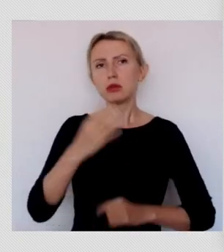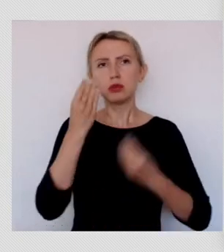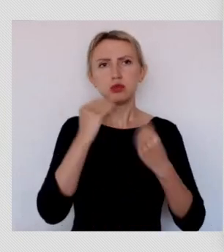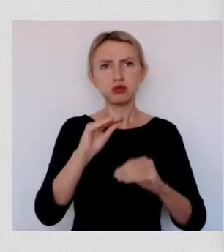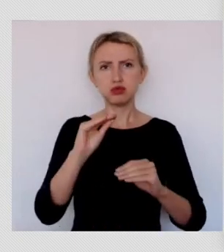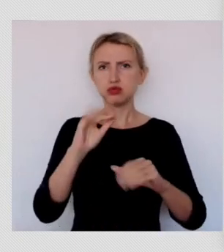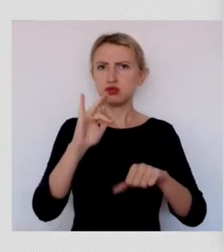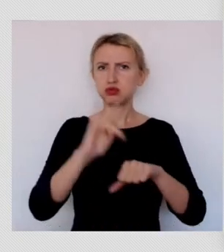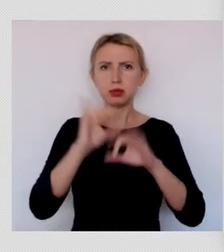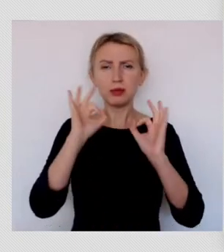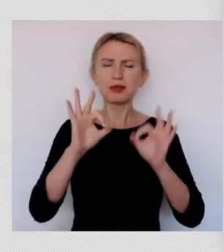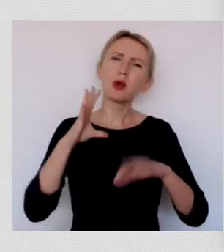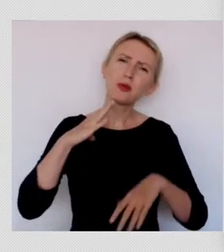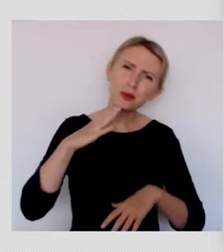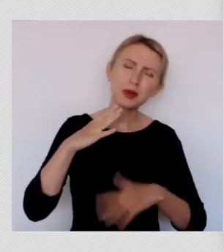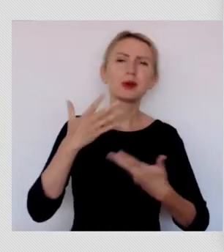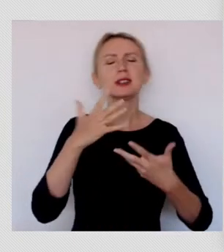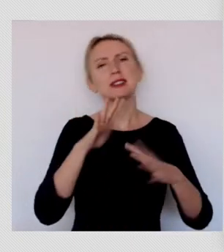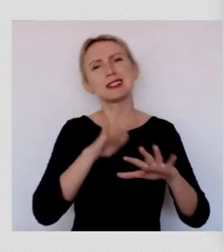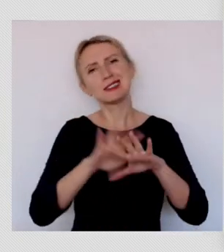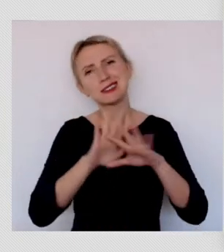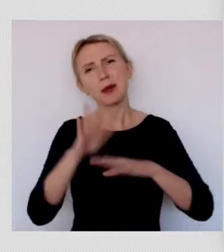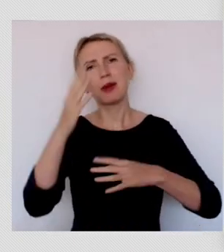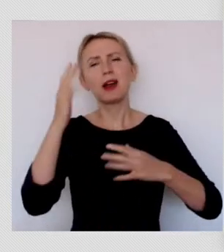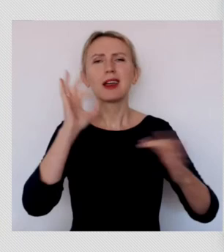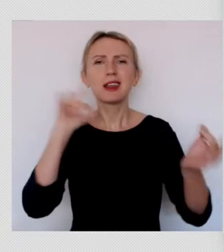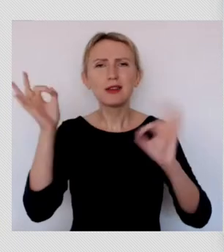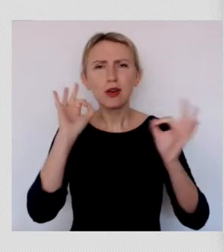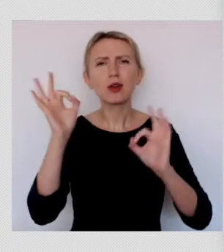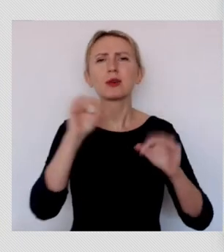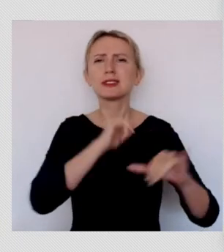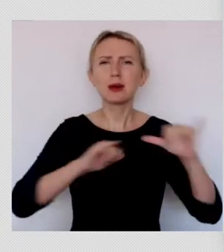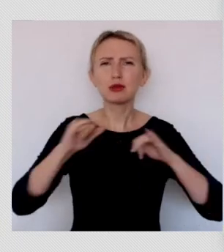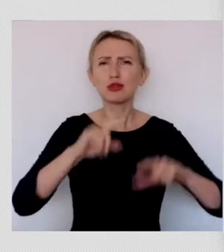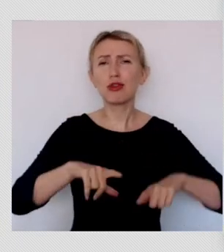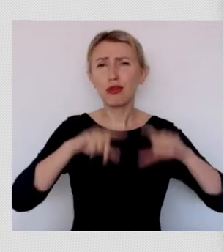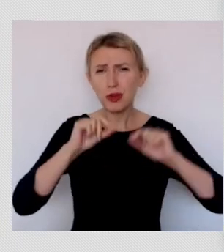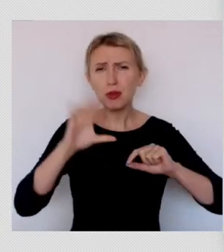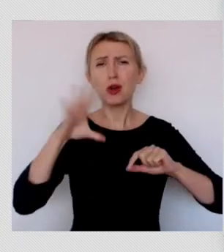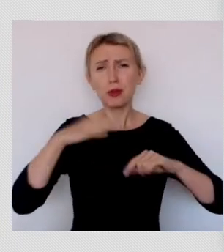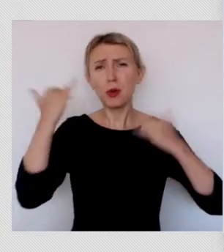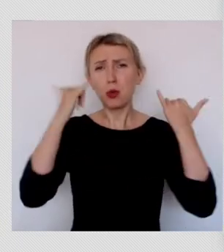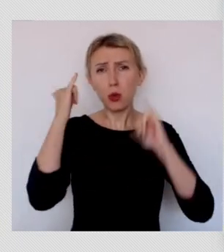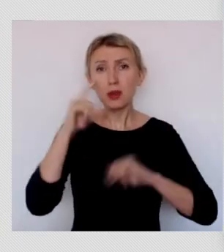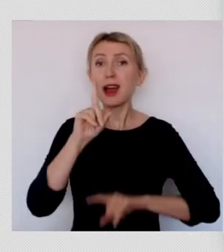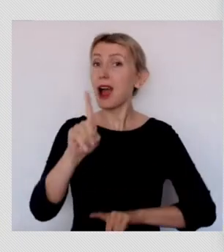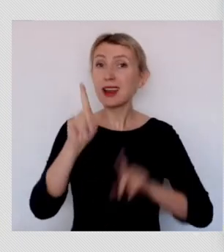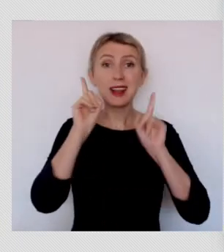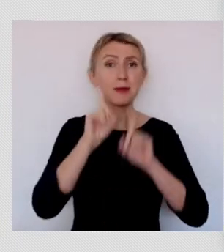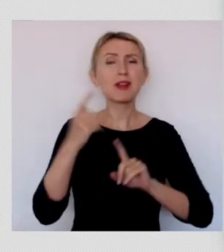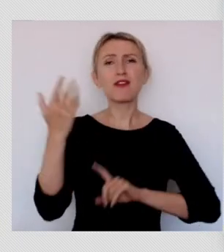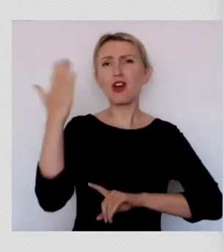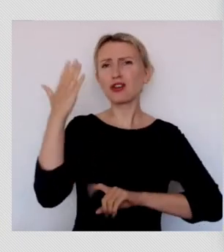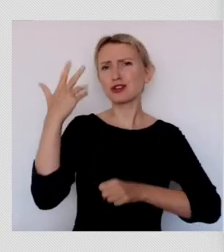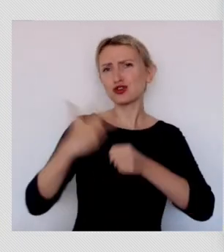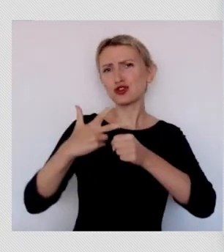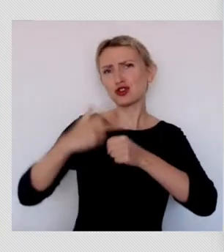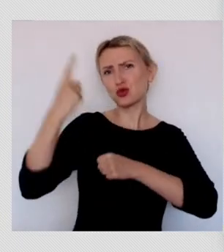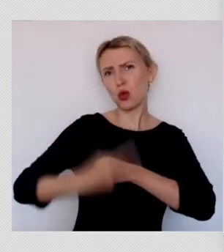Były wpadki z systemami informacyjnymi przy okazji wyborów samorządowych, ale naprawdę z punktu widzenia ostatnich 30